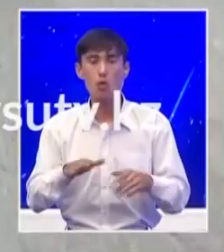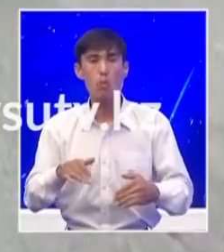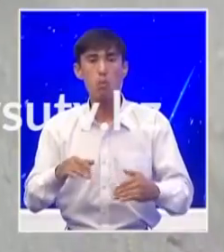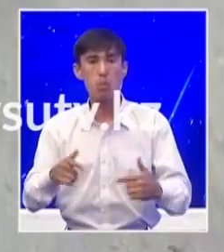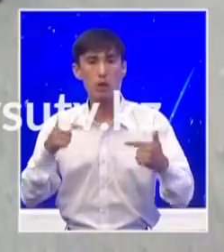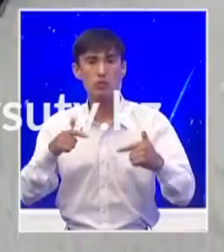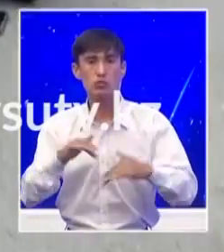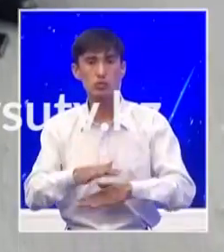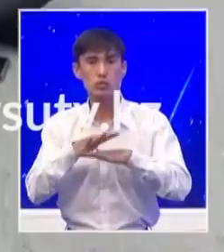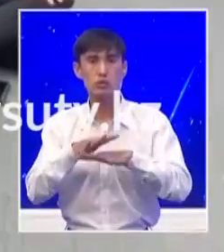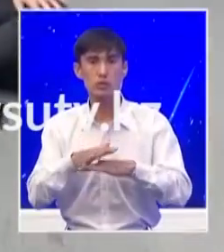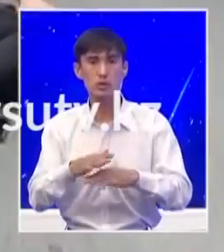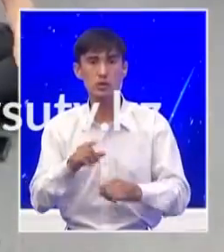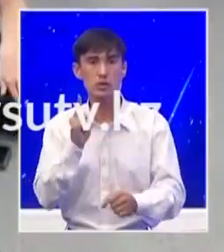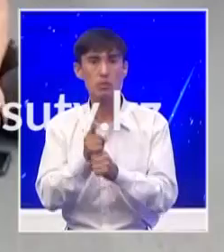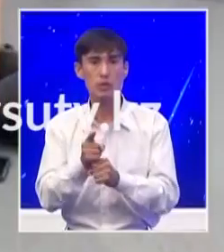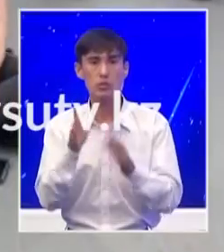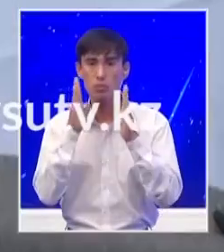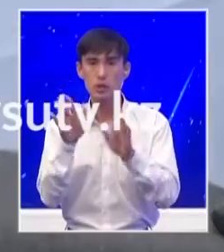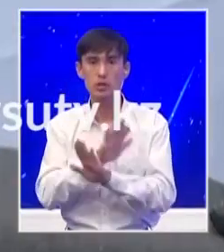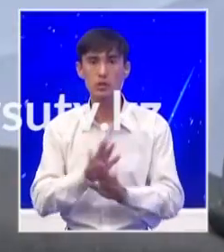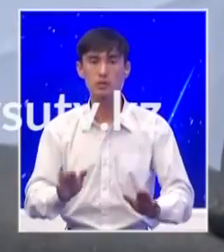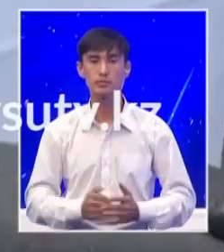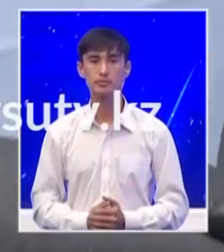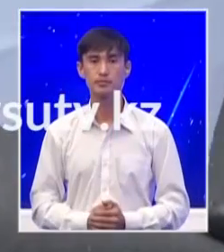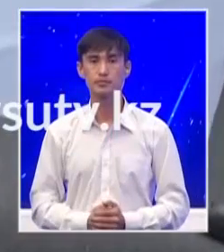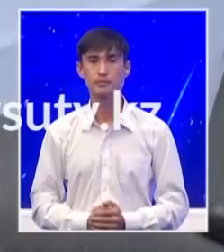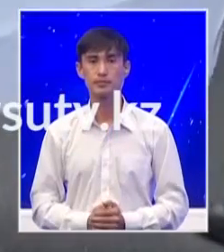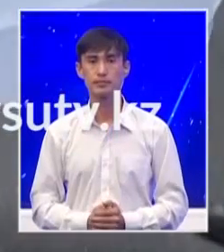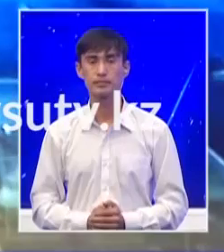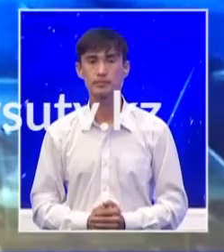протестующие в Берлине запрету не подчинились.